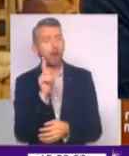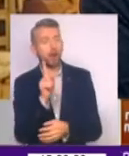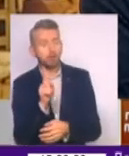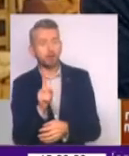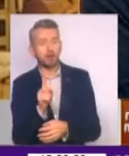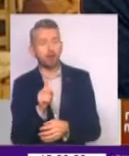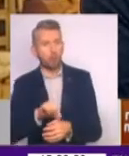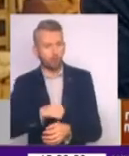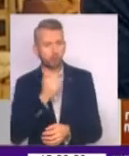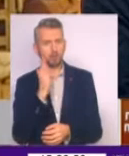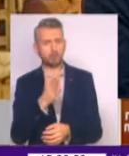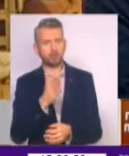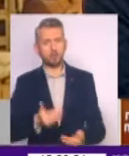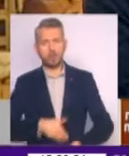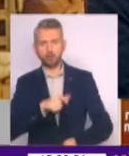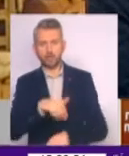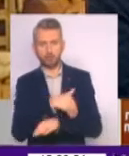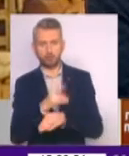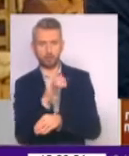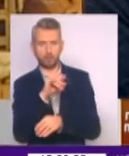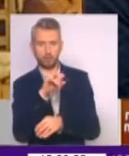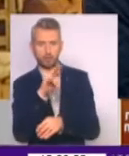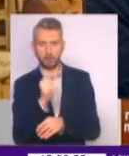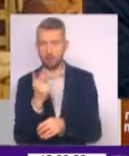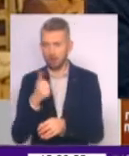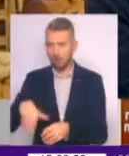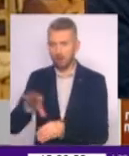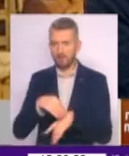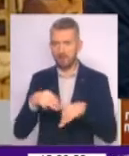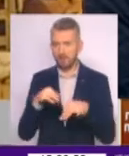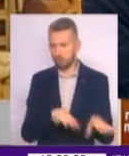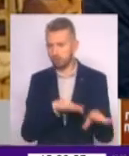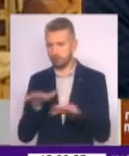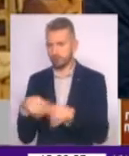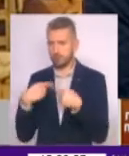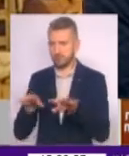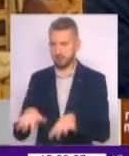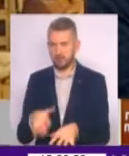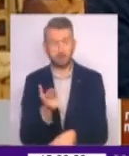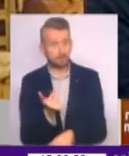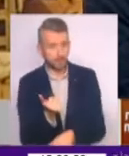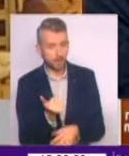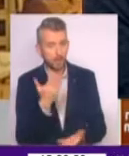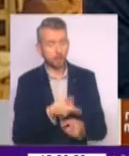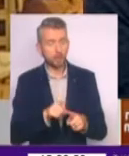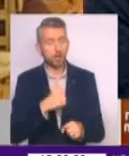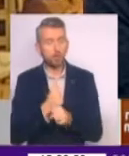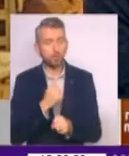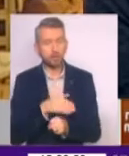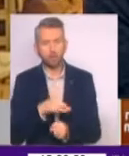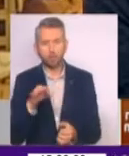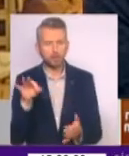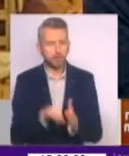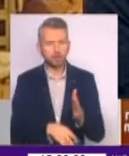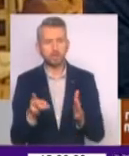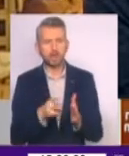мешканці вулиці Кулібіна. Звичайно, тому що повністю весь цей рух переміститься, звичайно. Значною мірою переміститься на Кулібіна. І якщо це робити, то одразу треба